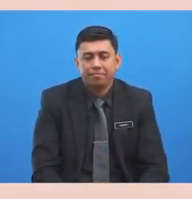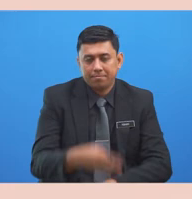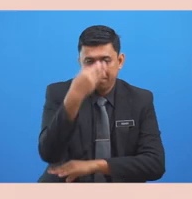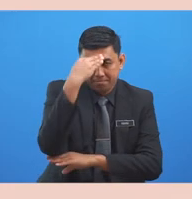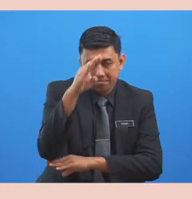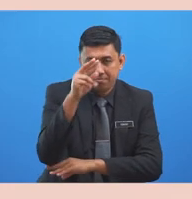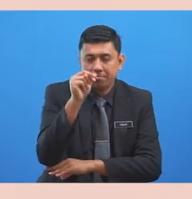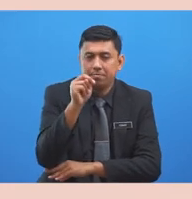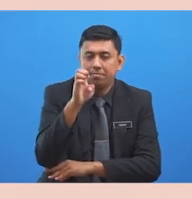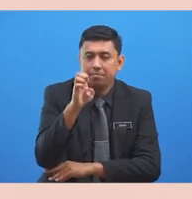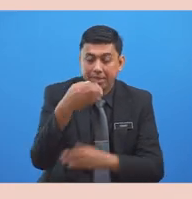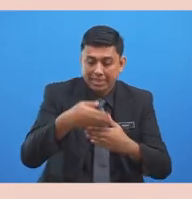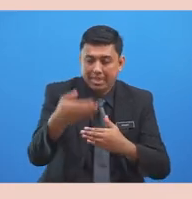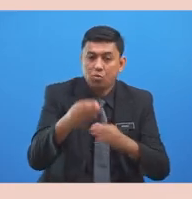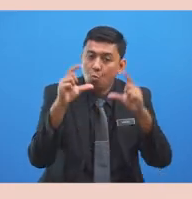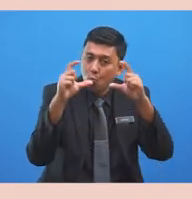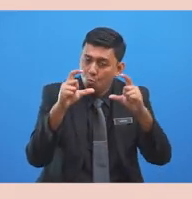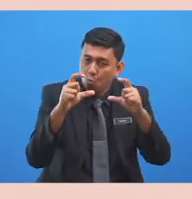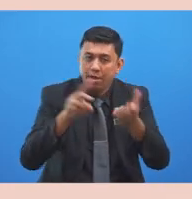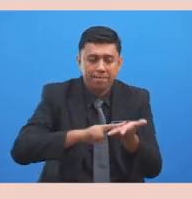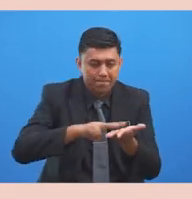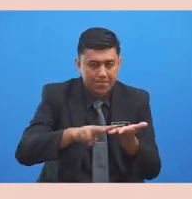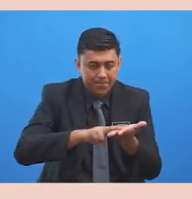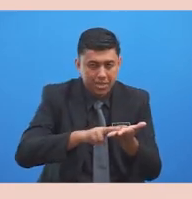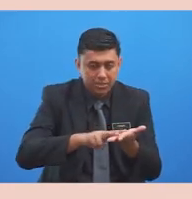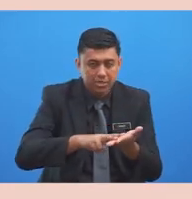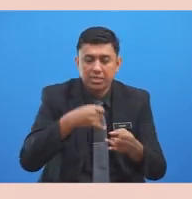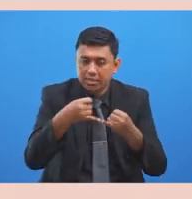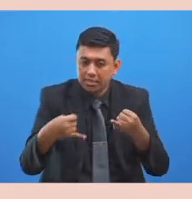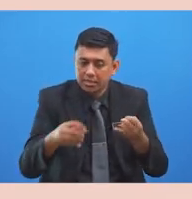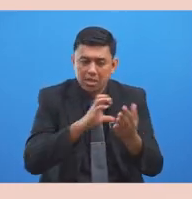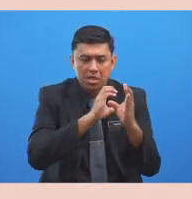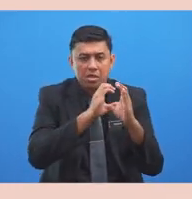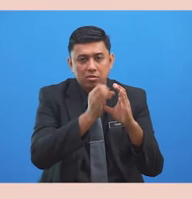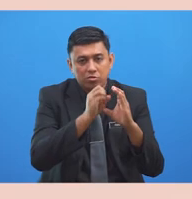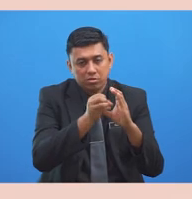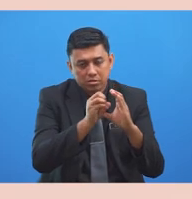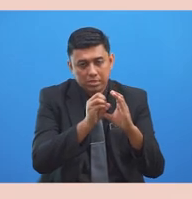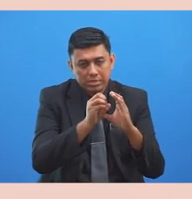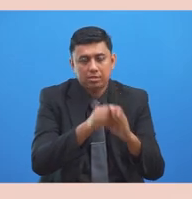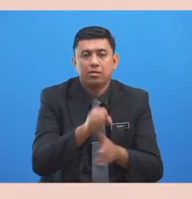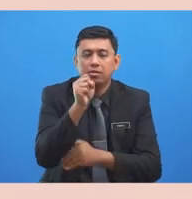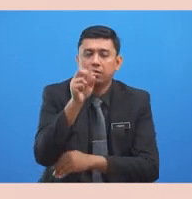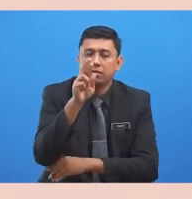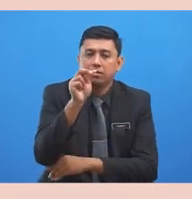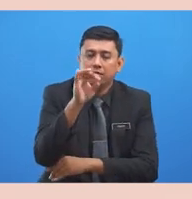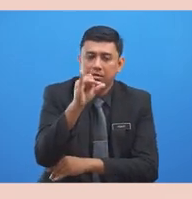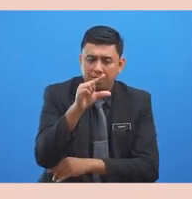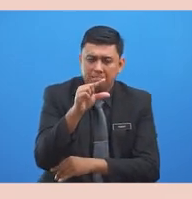Bagi next kurungan, membaca jenis data string untuk satu perkataan